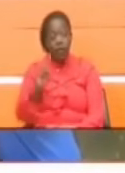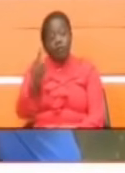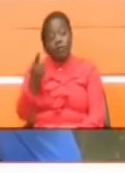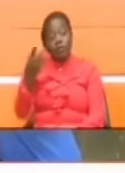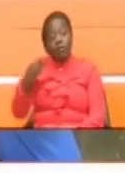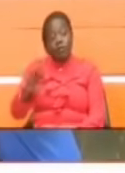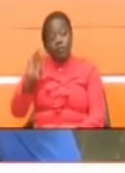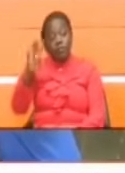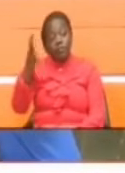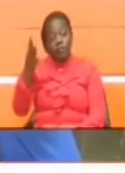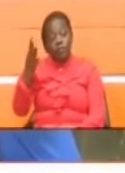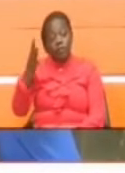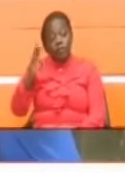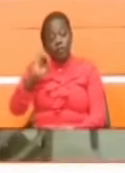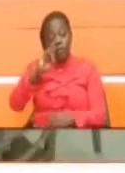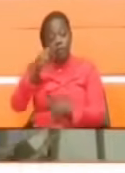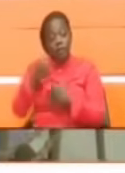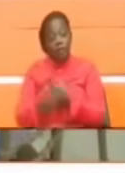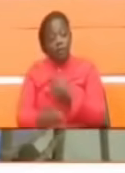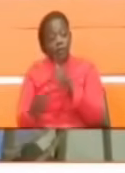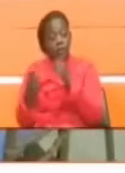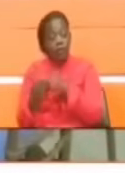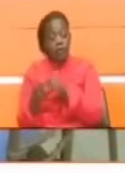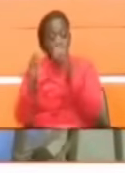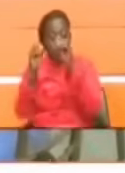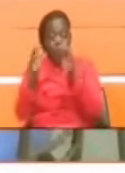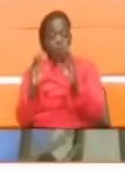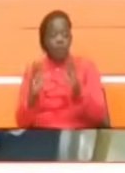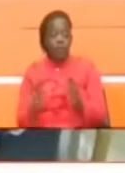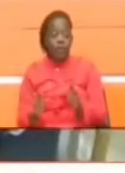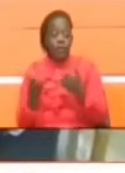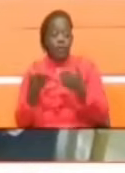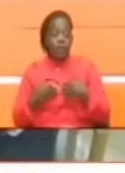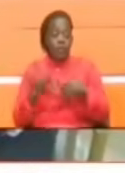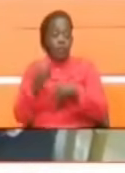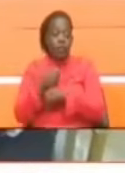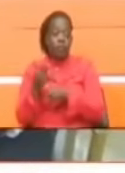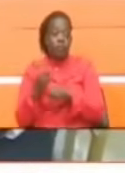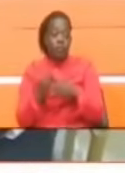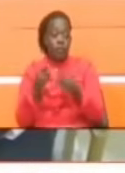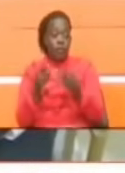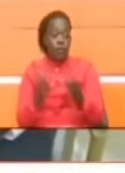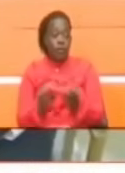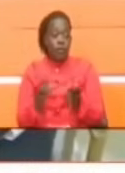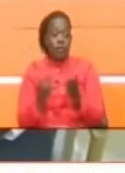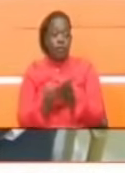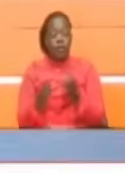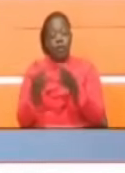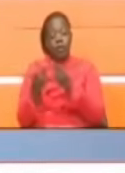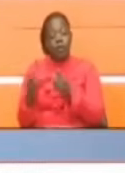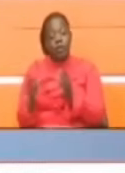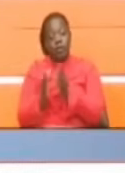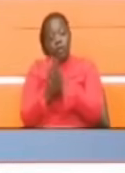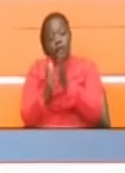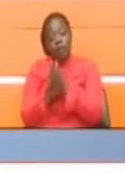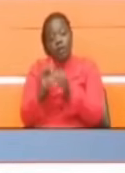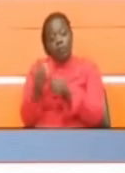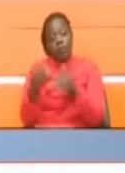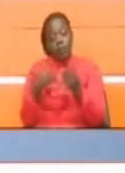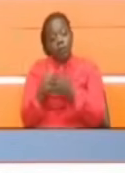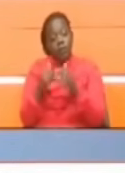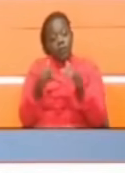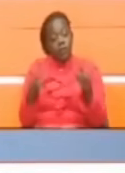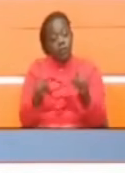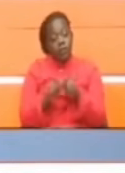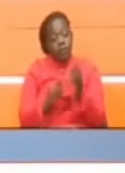nnya omwezi ogw'omusanvu baasinkana abasomesa ne bannannyini masomero okuva mu bitundu by'eggwanga eby'enjawulo okwebuulira ku byuma bino n'enkozesa yaabyo